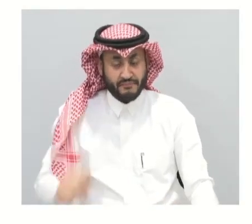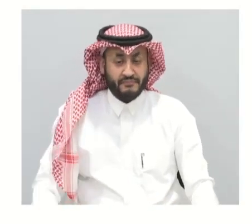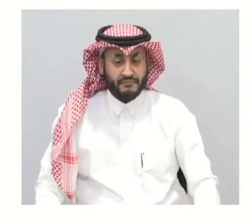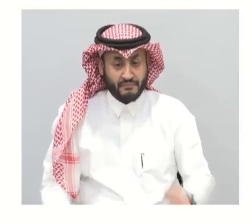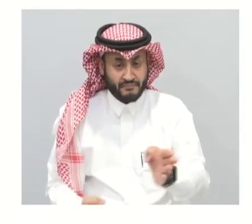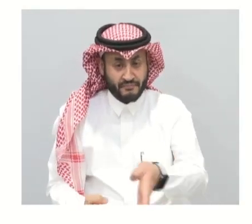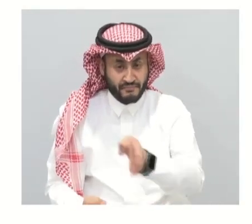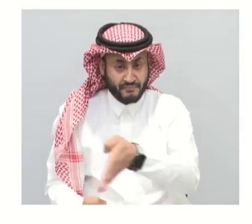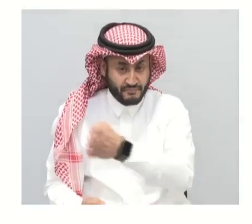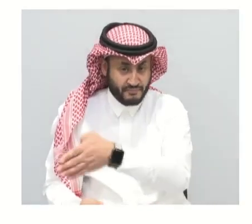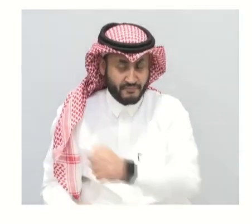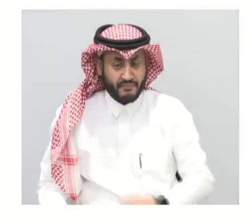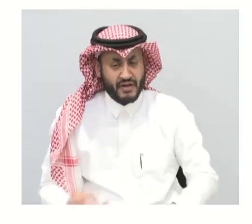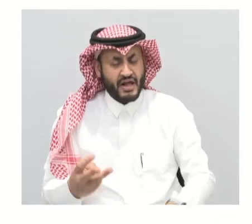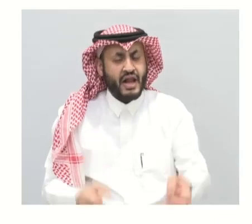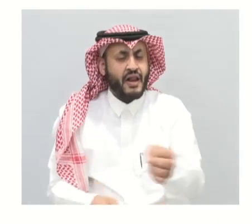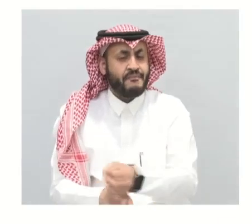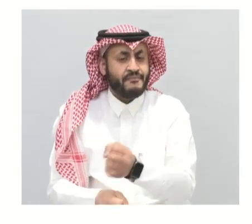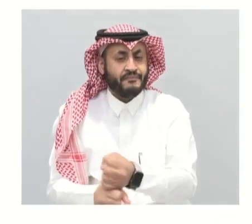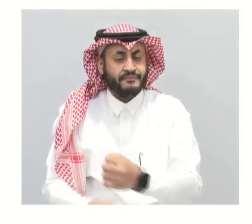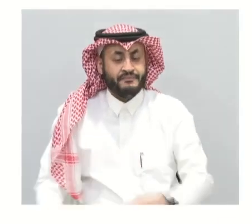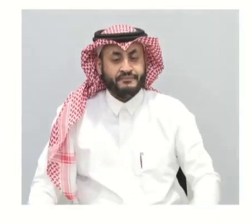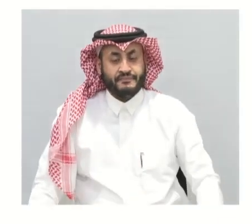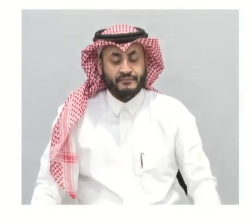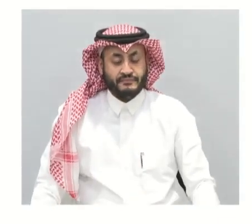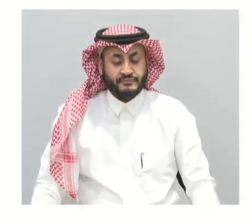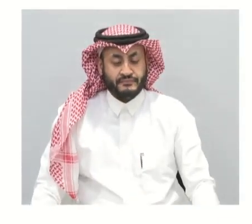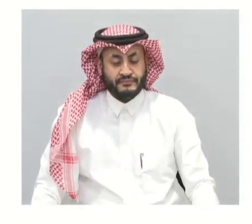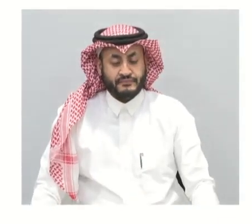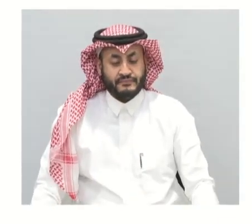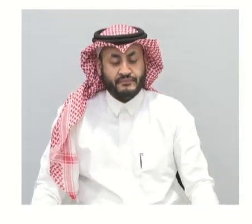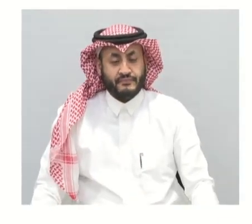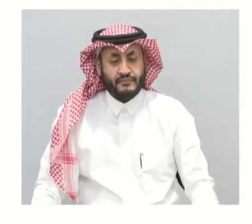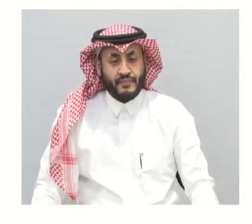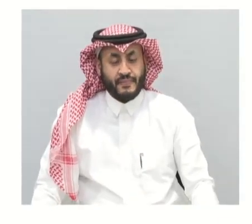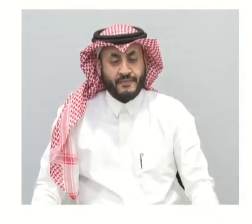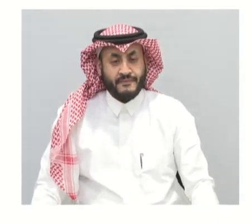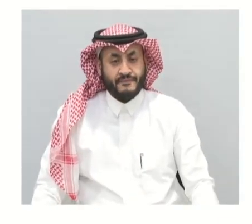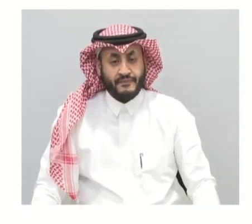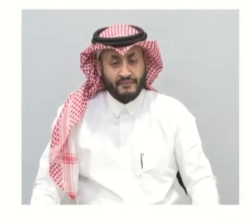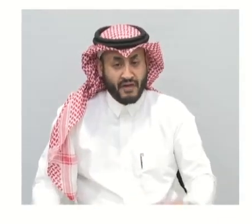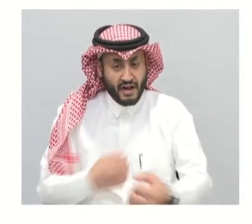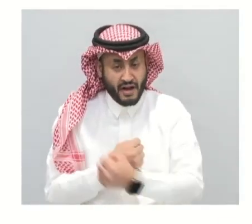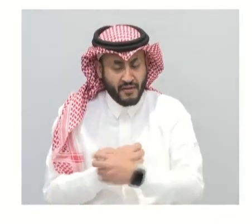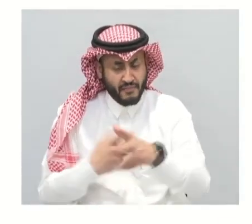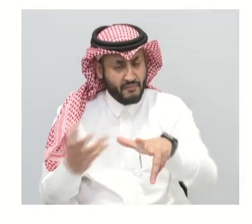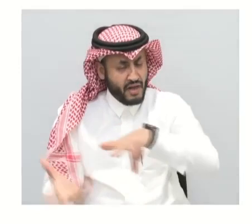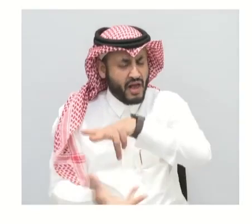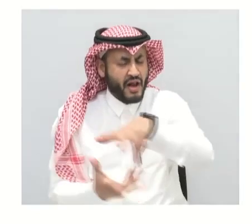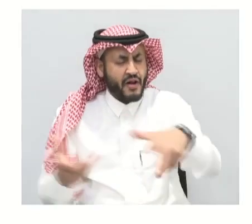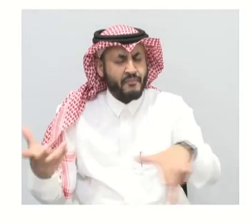الثلاث التي نستخدمها في او التي نستفيد منها حتى نحافظ على البيئه